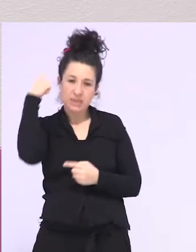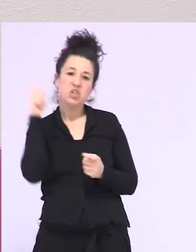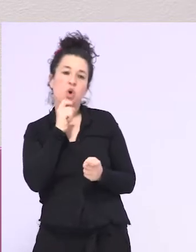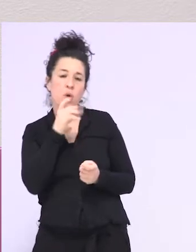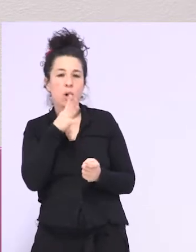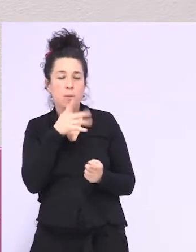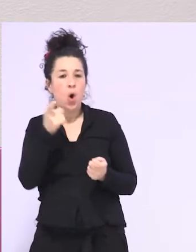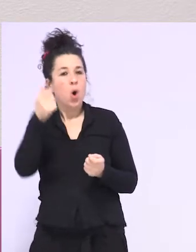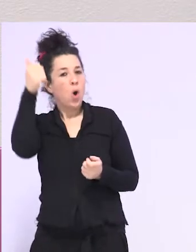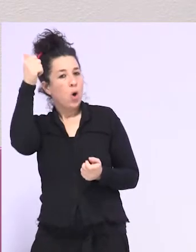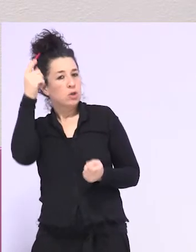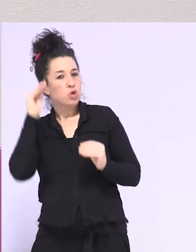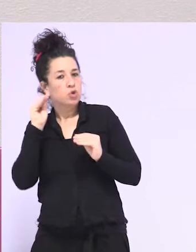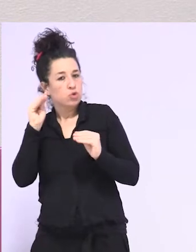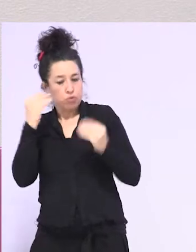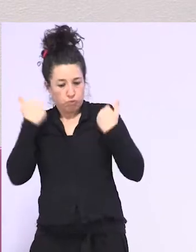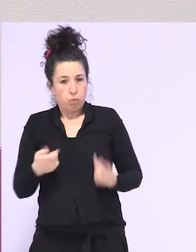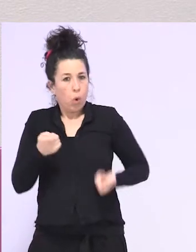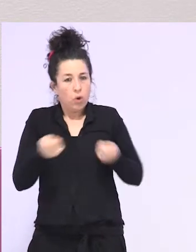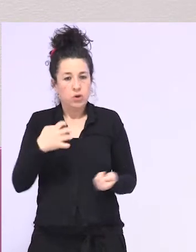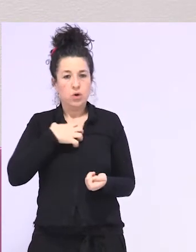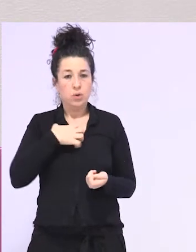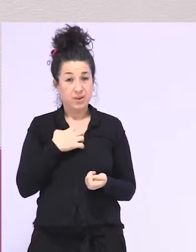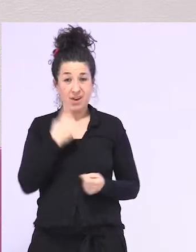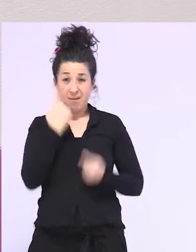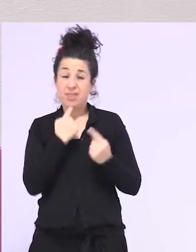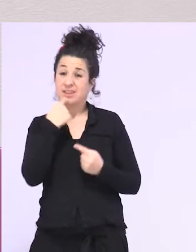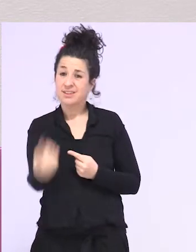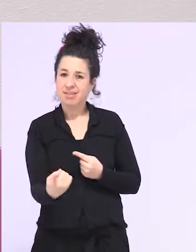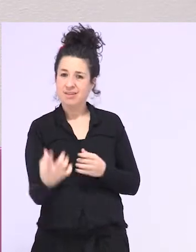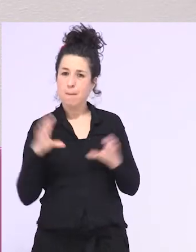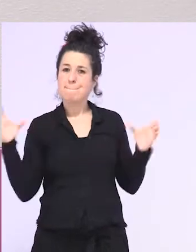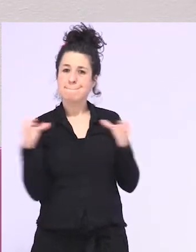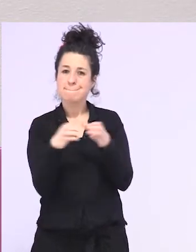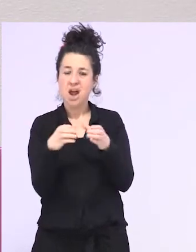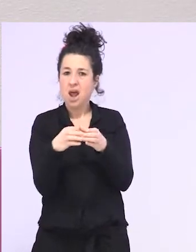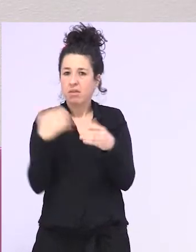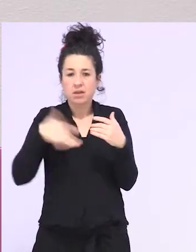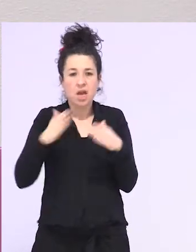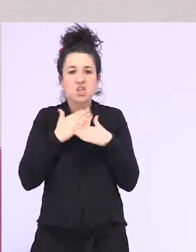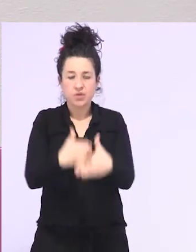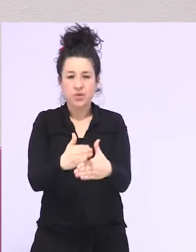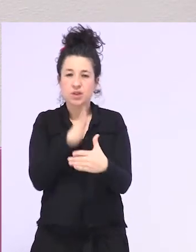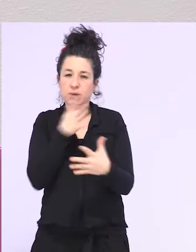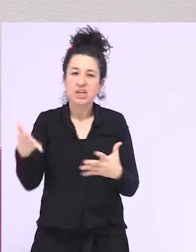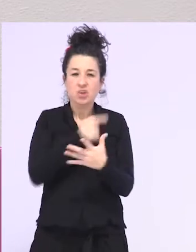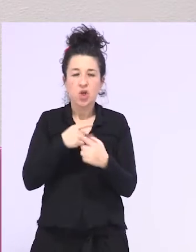kontrolatzen. Manada esan da, askotan nahikoa da, ez? Nolabait hori delako deno konpartitzen dugun azpitestu